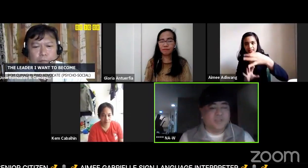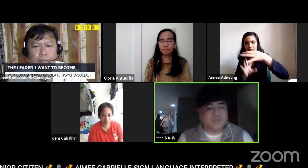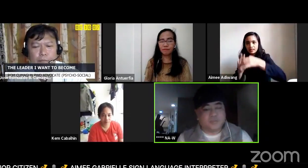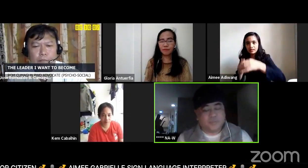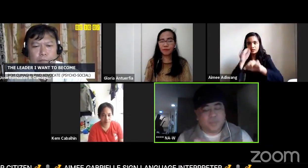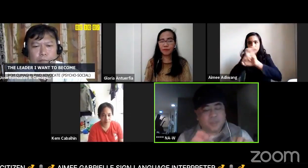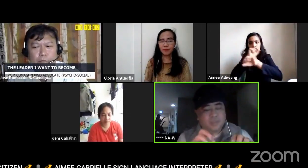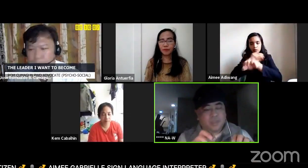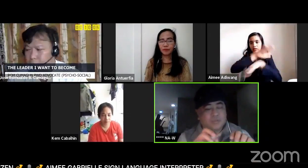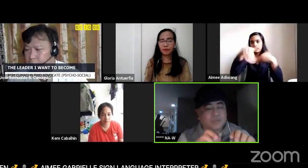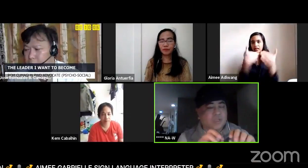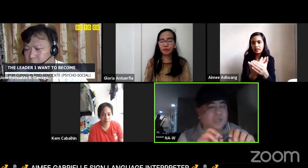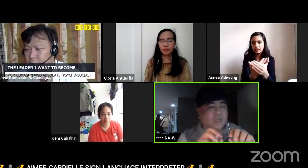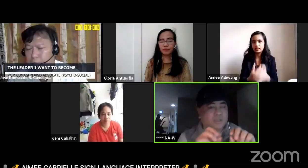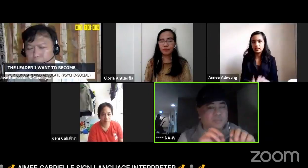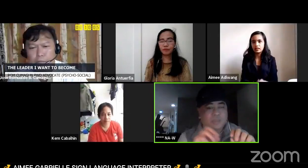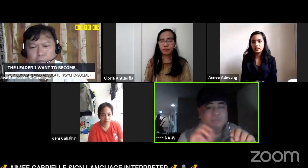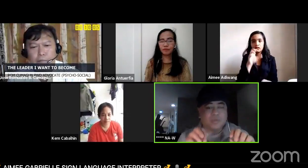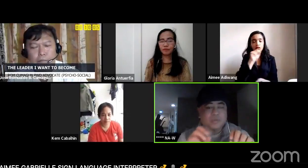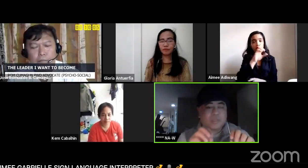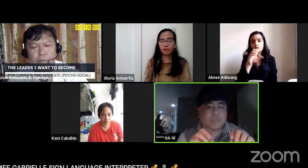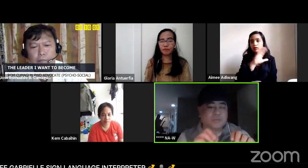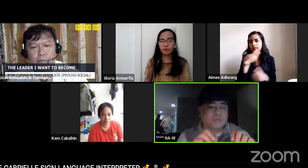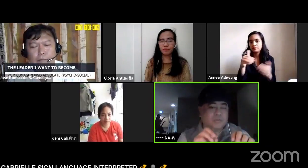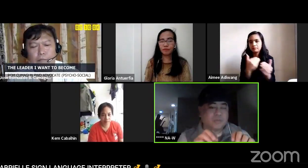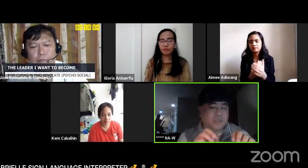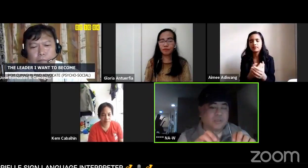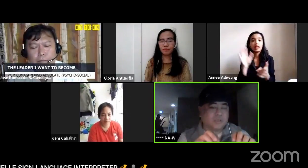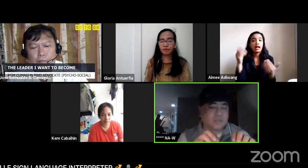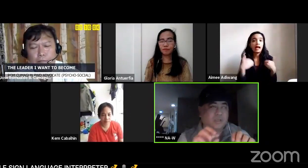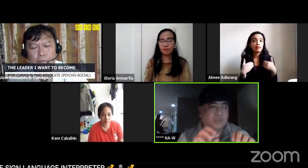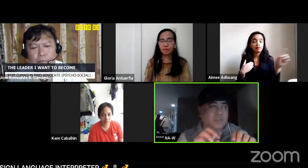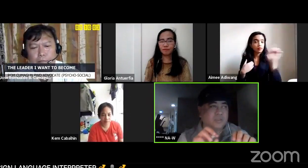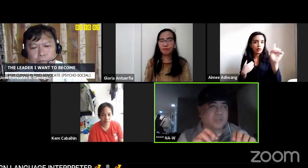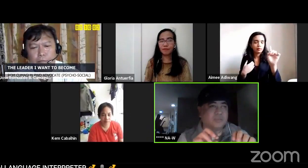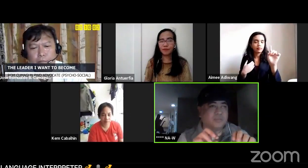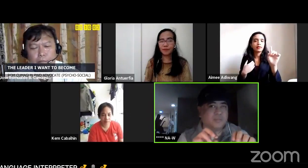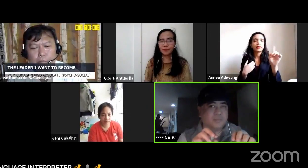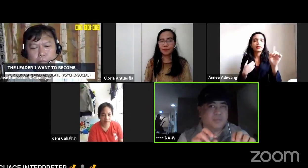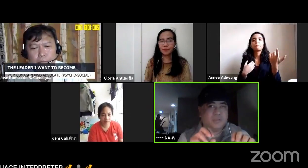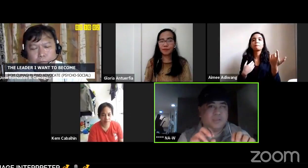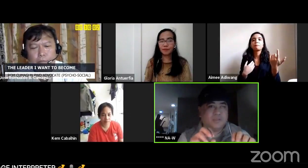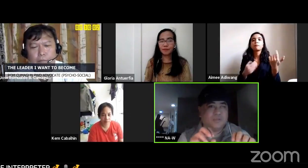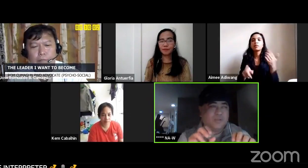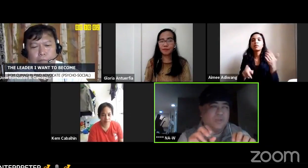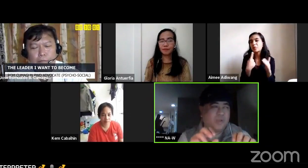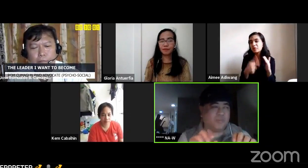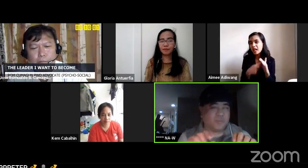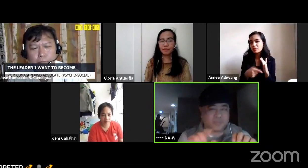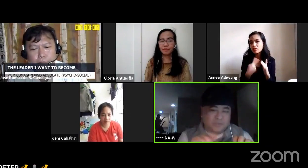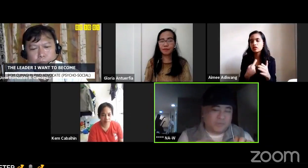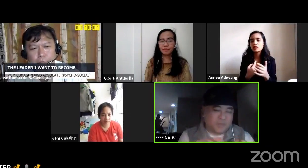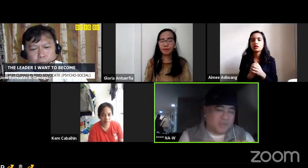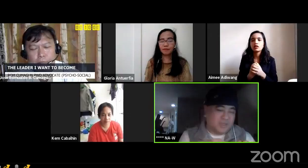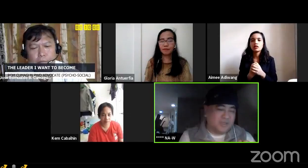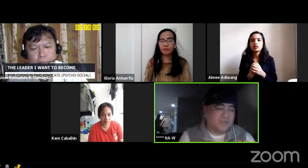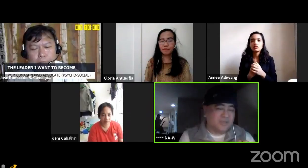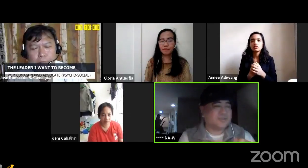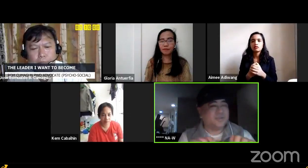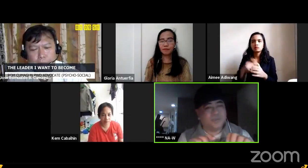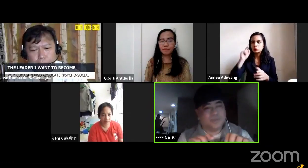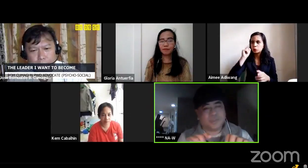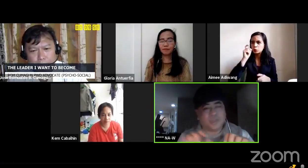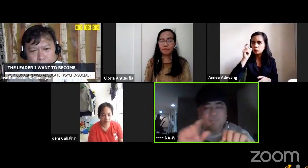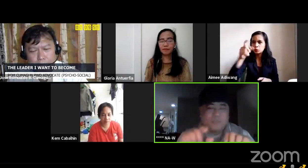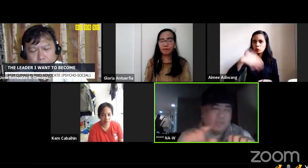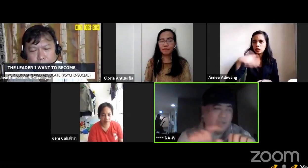so on. So, nandun tayo lahat eh. Meron tayong gear. Ngayon, minsan, yung iba masyado